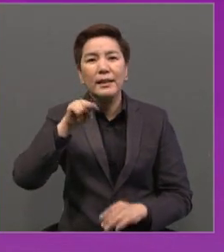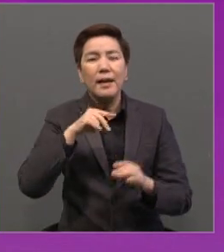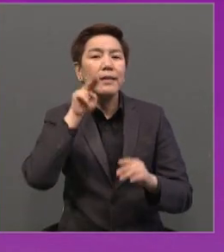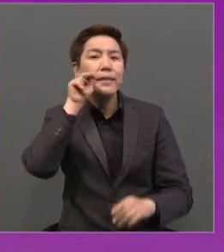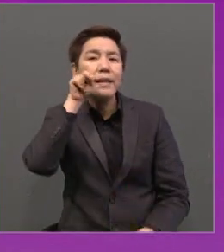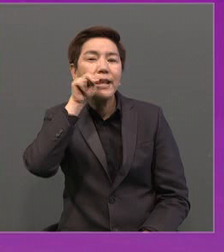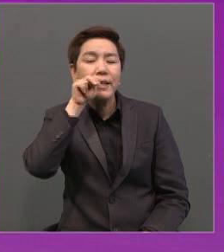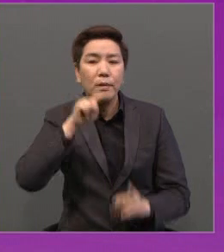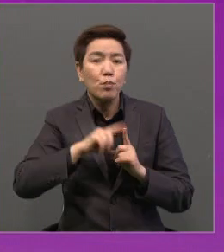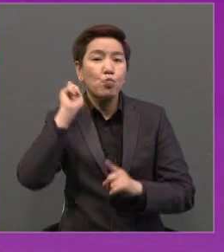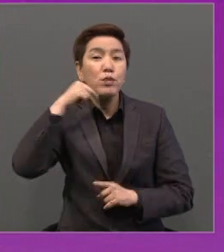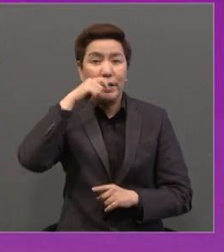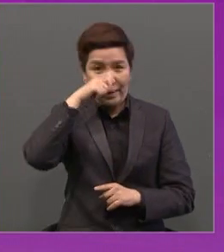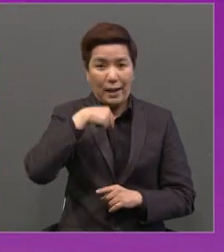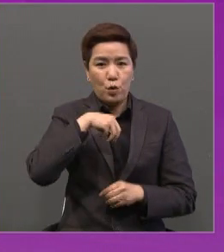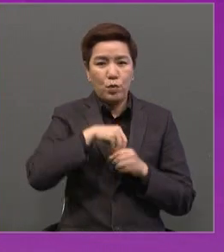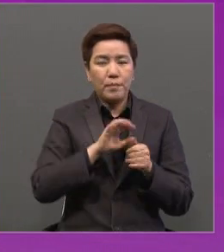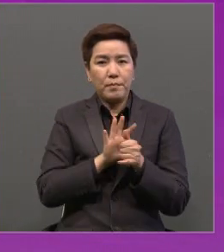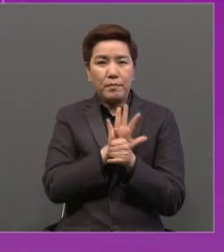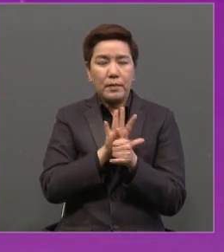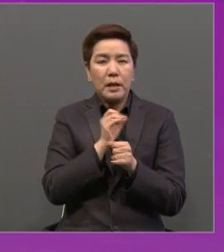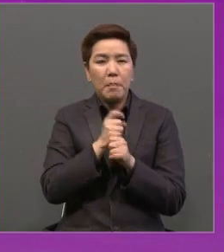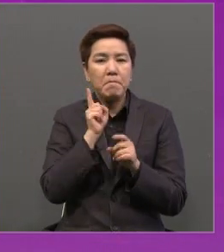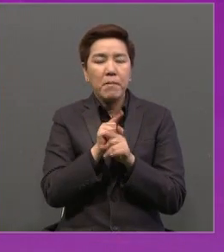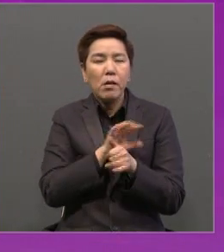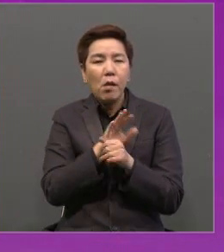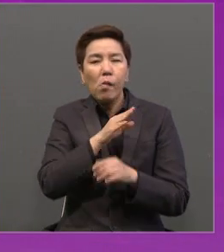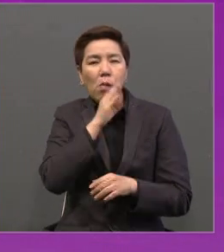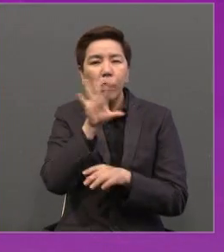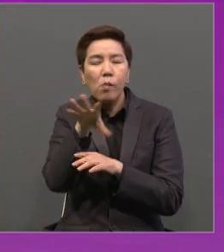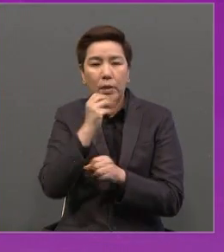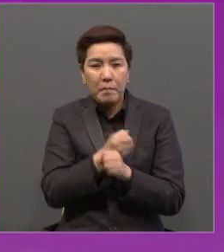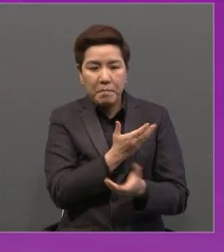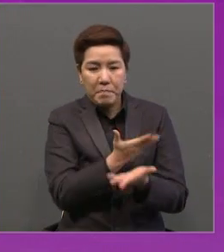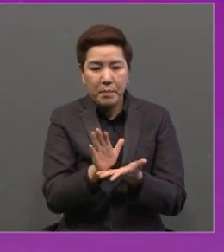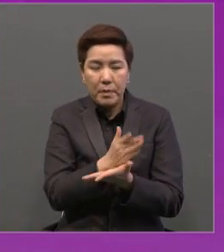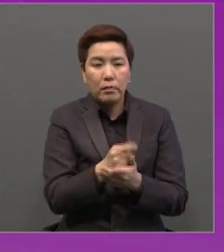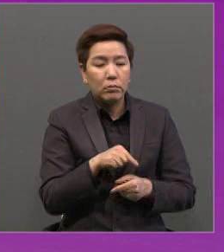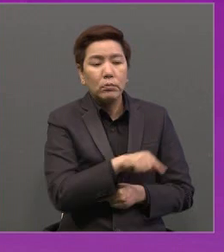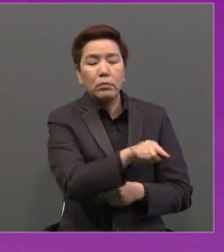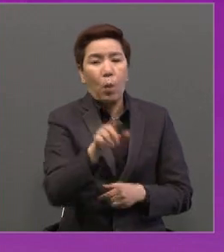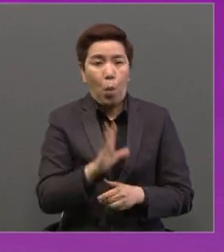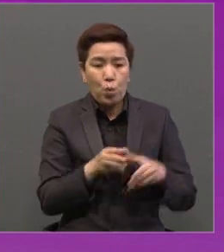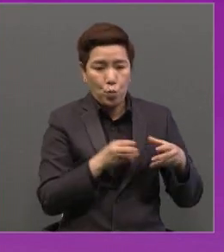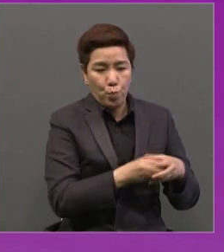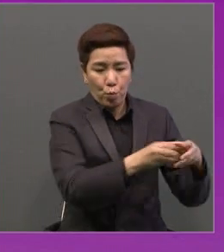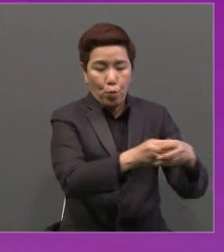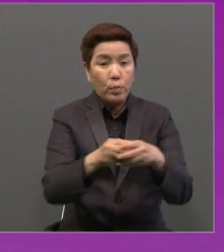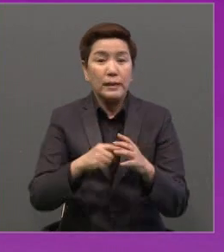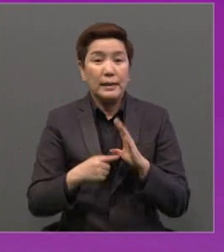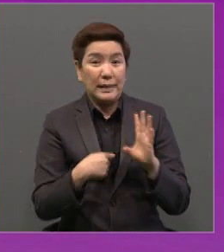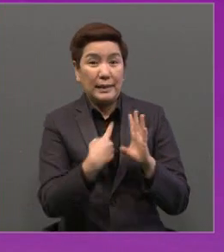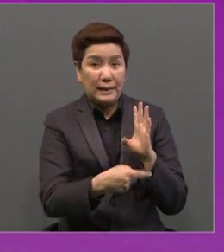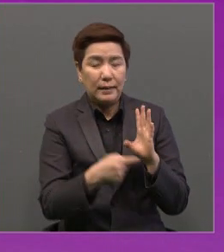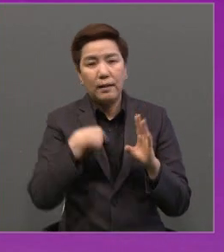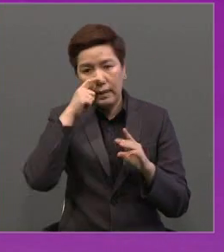เพราะว่ามีหญิงชาวไทยเนี่ยอยู่เบื้องหลังทำกันเป็นขบวนการแบ่งหน้าที่กันเป็นทอดๆ4กลุ่มแล้วผู้เสียห